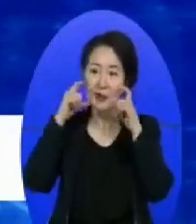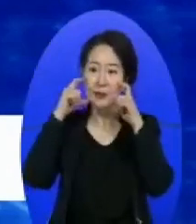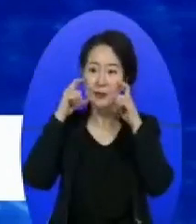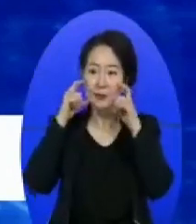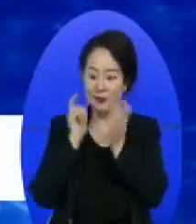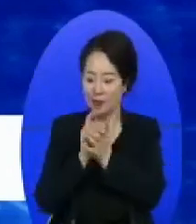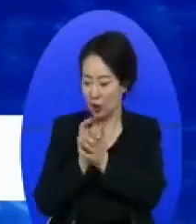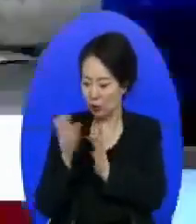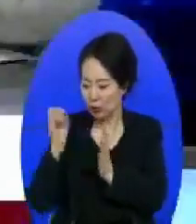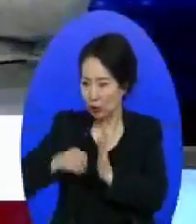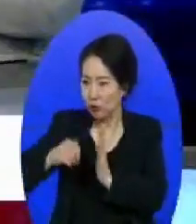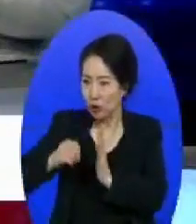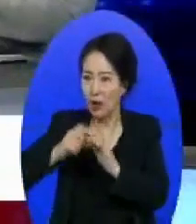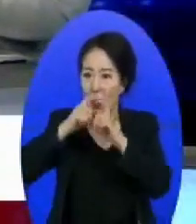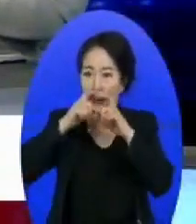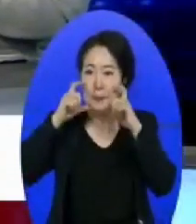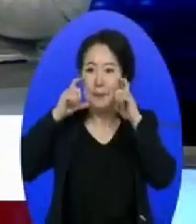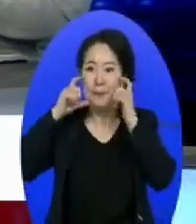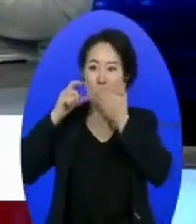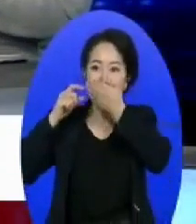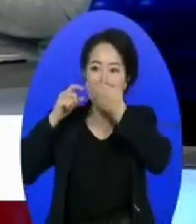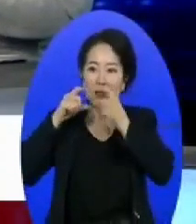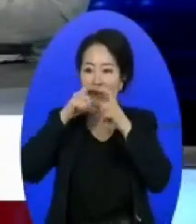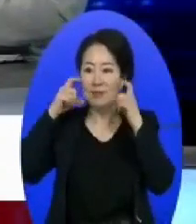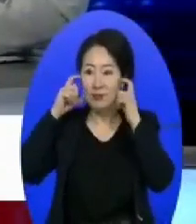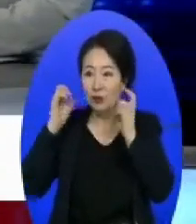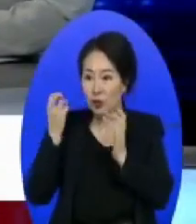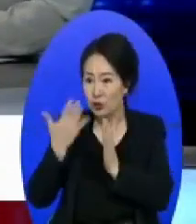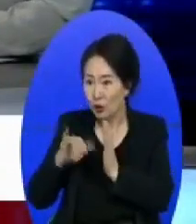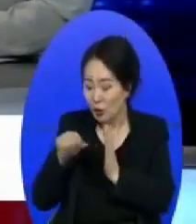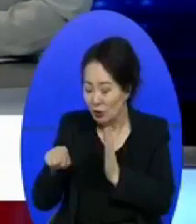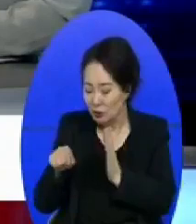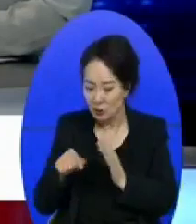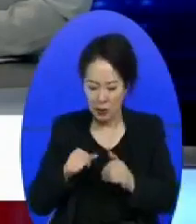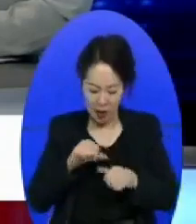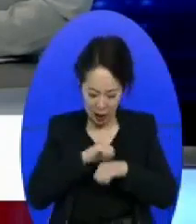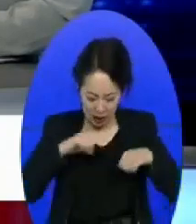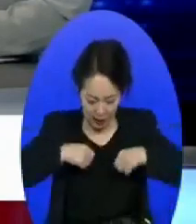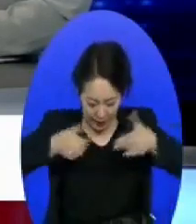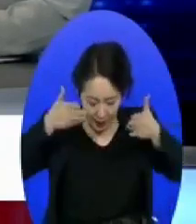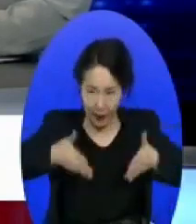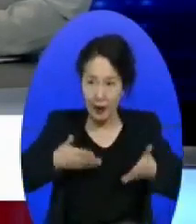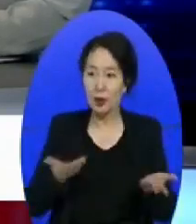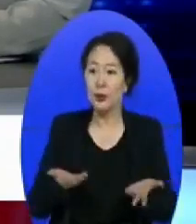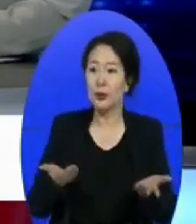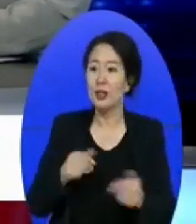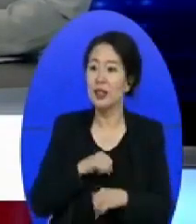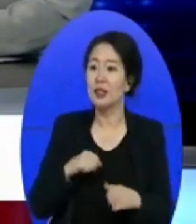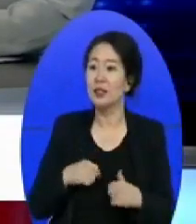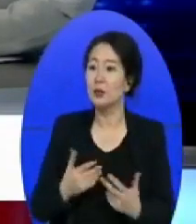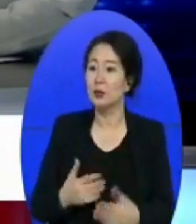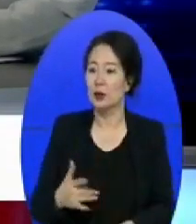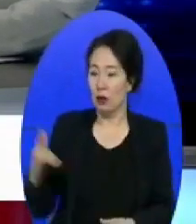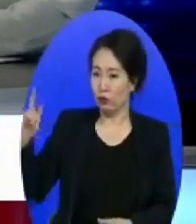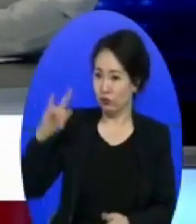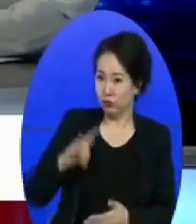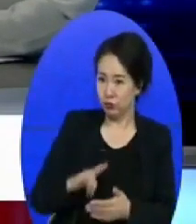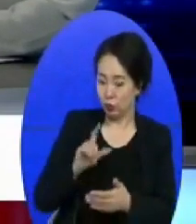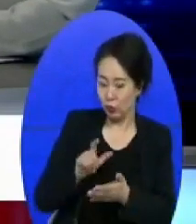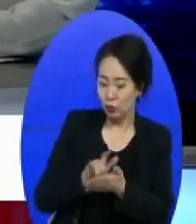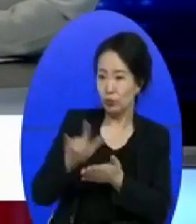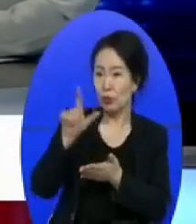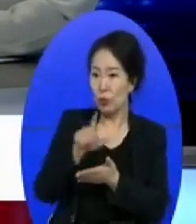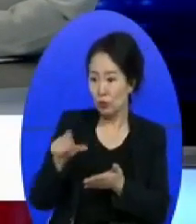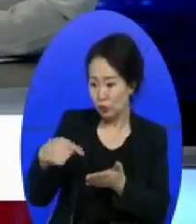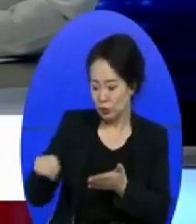шиг яг зорчигчтой жишээлбэл анхаарах гол одоо зүйл нь юу байна вэ? За, манайхас бол зорчигчтод бол ямар нэгэн